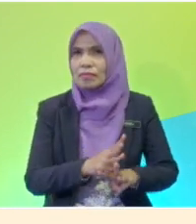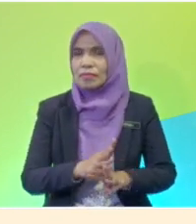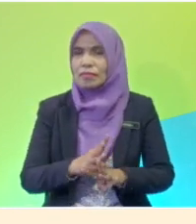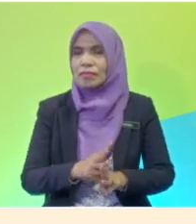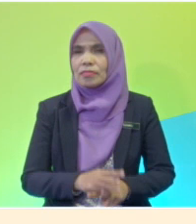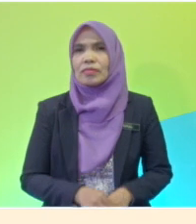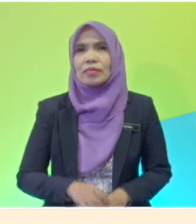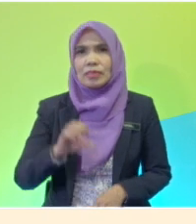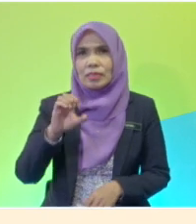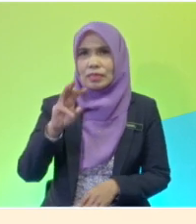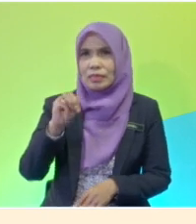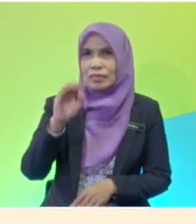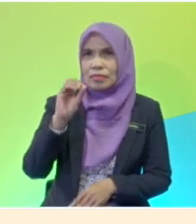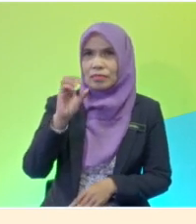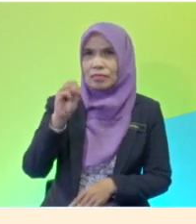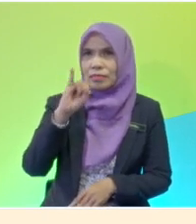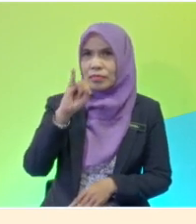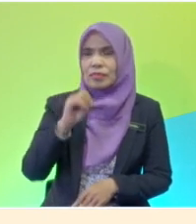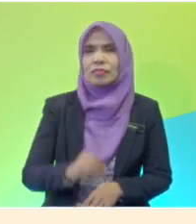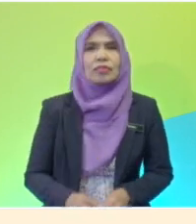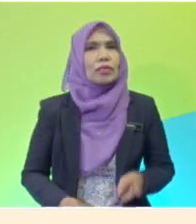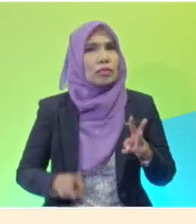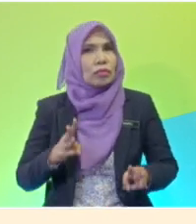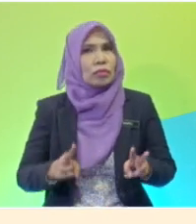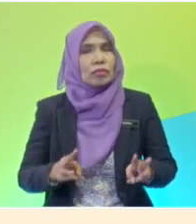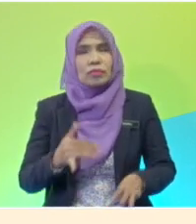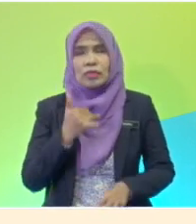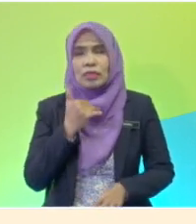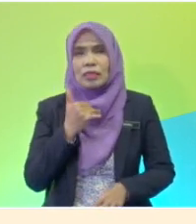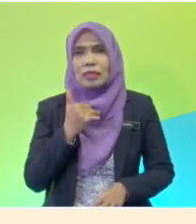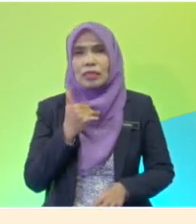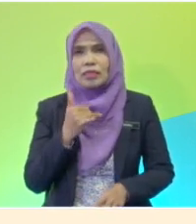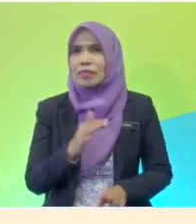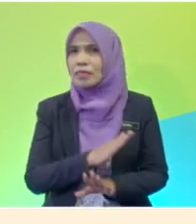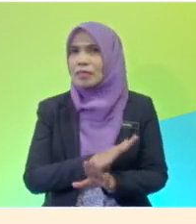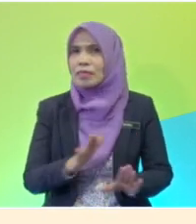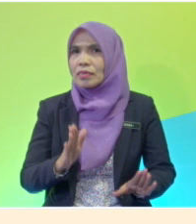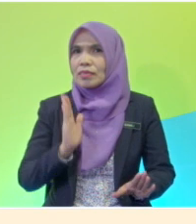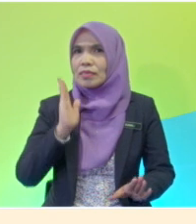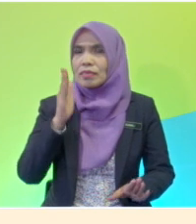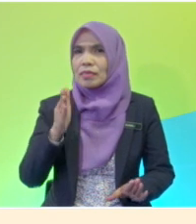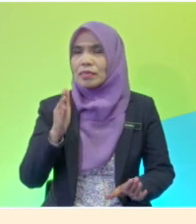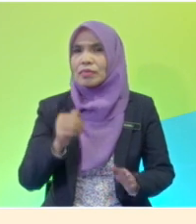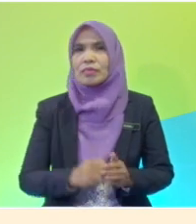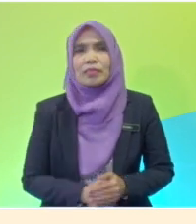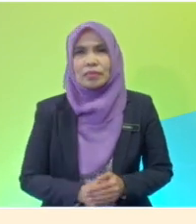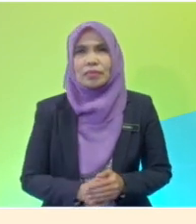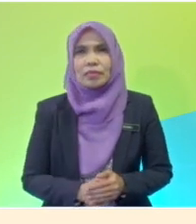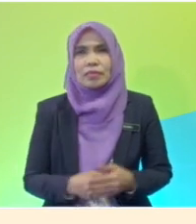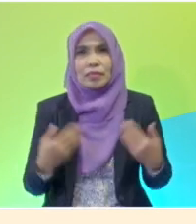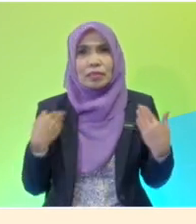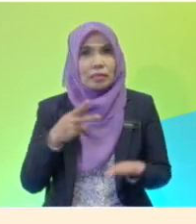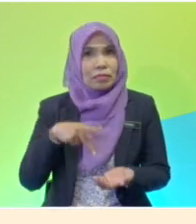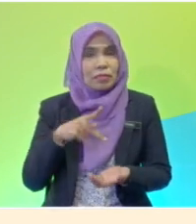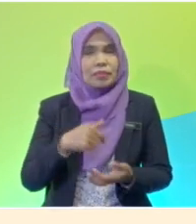maknanya walaupun di salah di takkan efek yang positif lagi yang ketiga dia